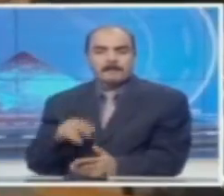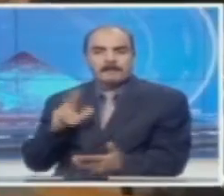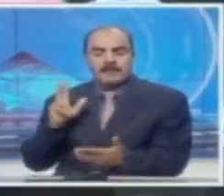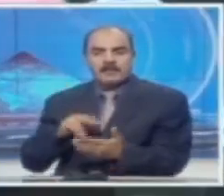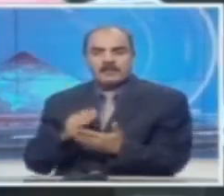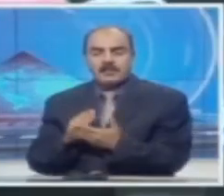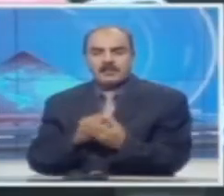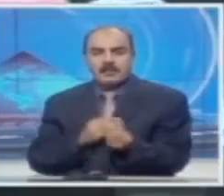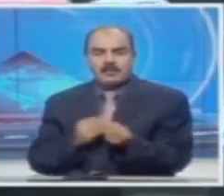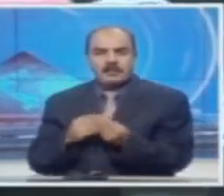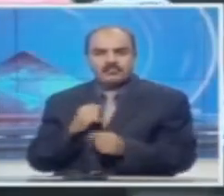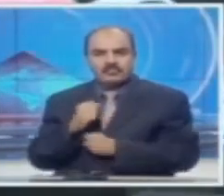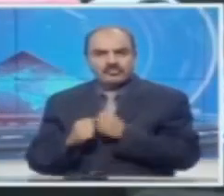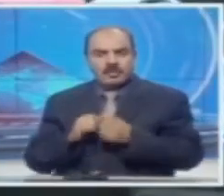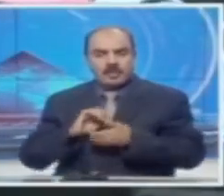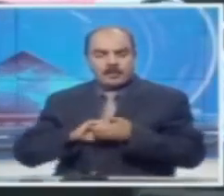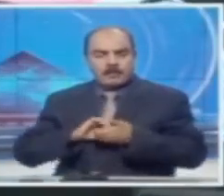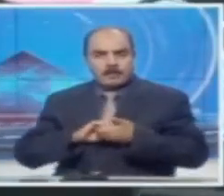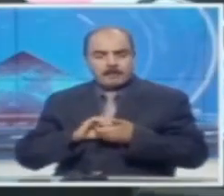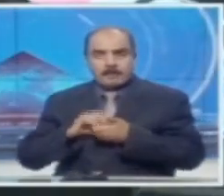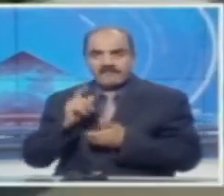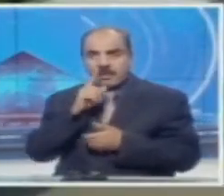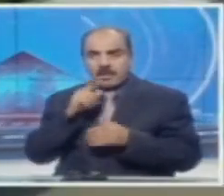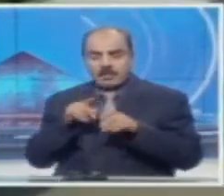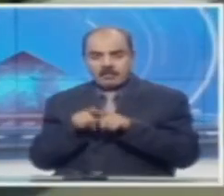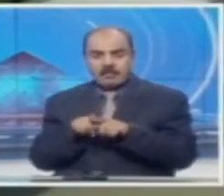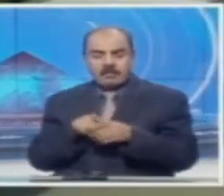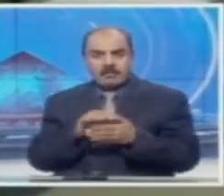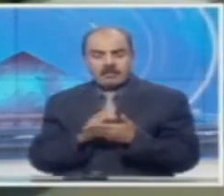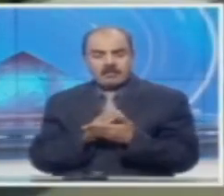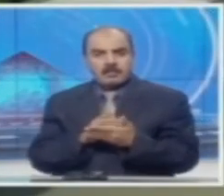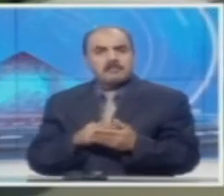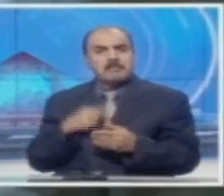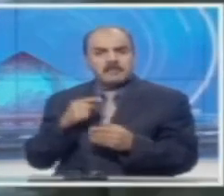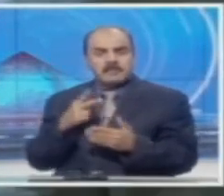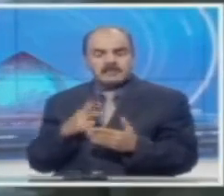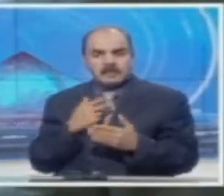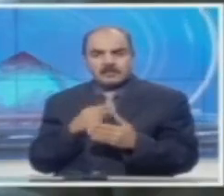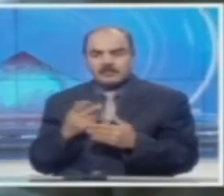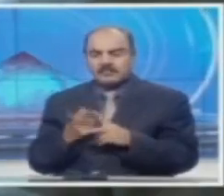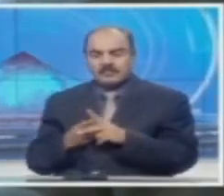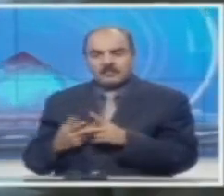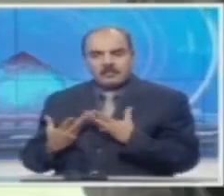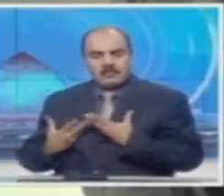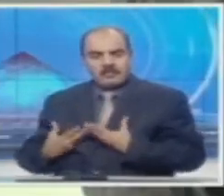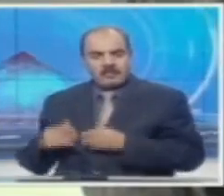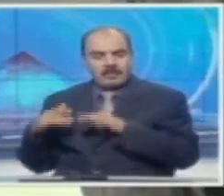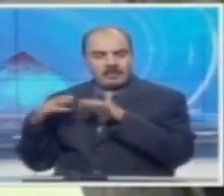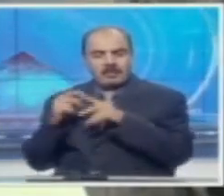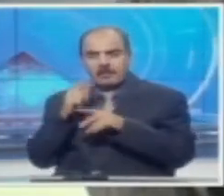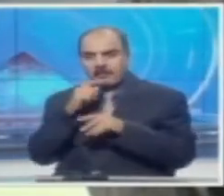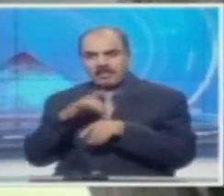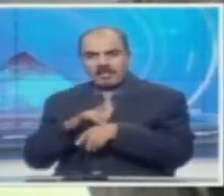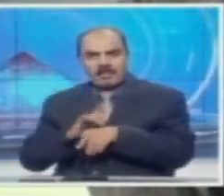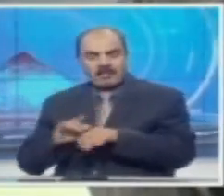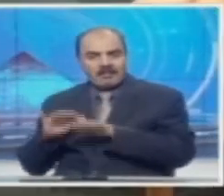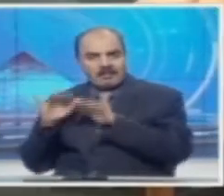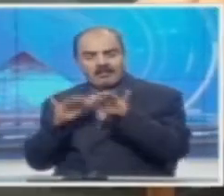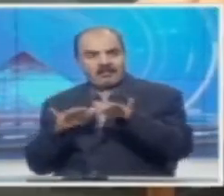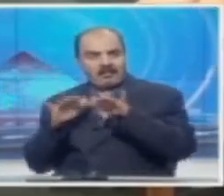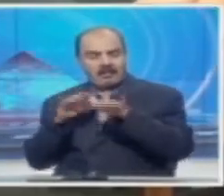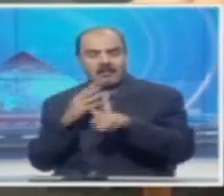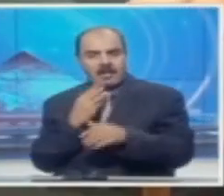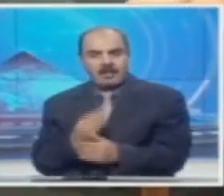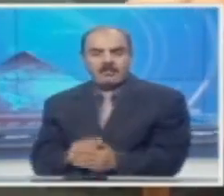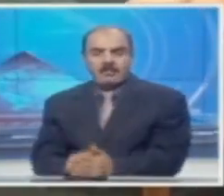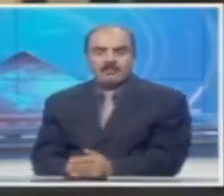الصحية للعمل في السياحة العلاجية دوليا يعد السبيل الامثل لبناء الثقة التي يبحث عنها المرضى من قاصدي السياحة